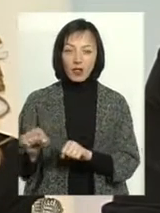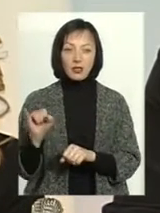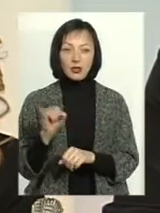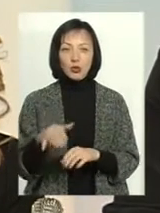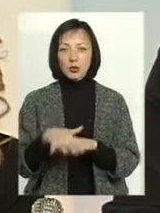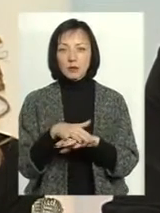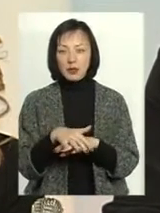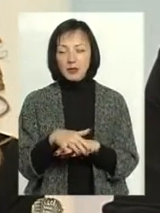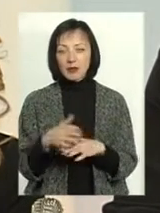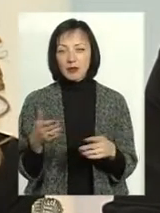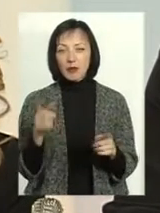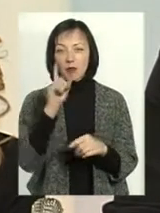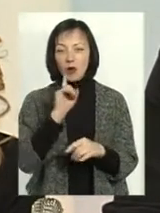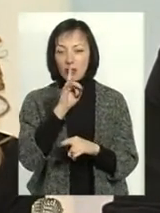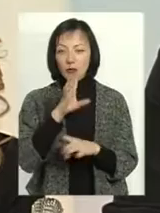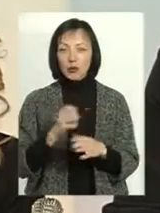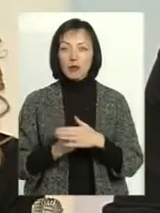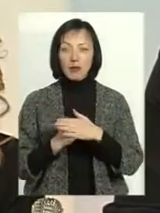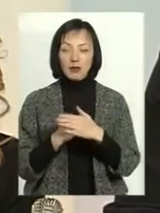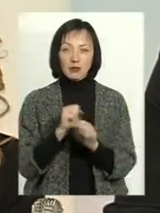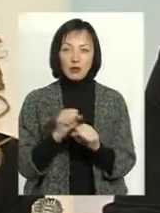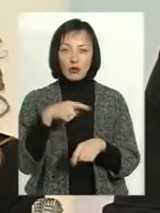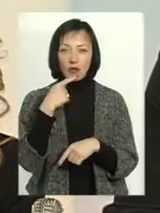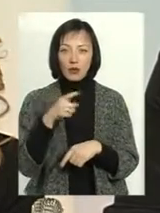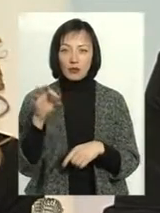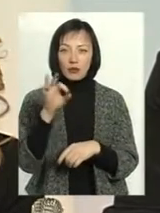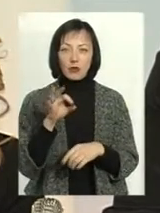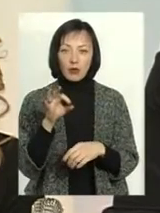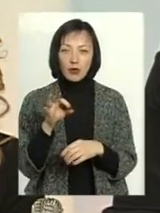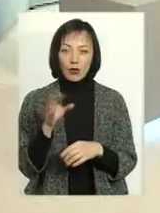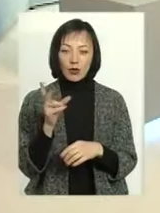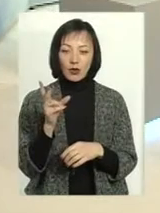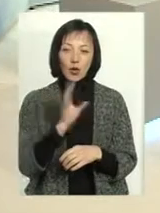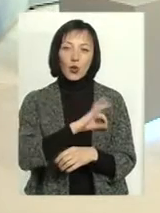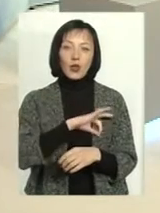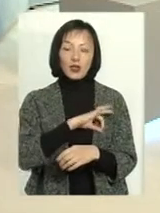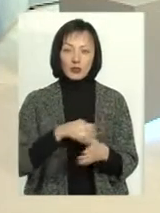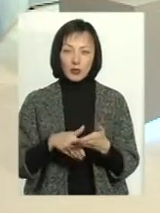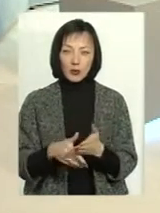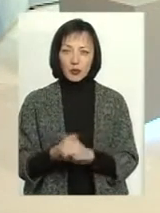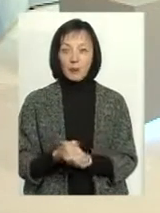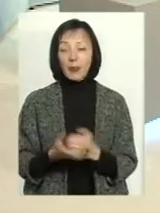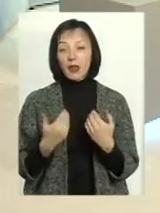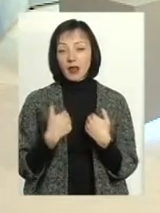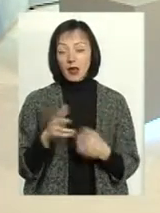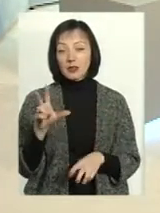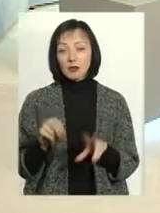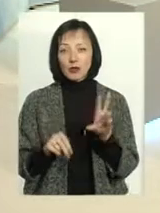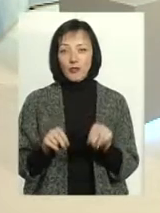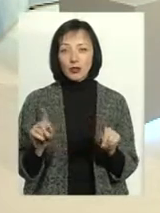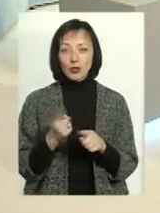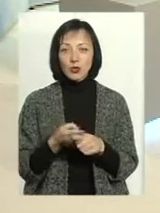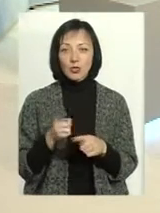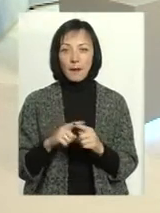до суспільства. Поки не буде базису, не можемо говорити про надбудову. Разом з тим, я сподіваюся, що